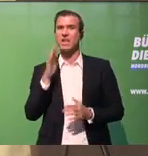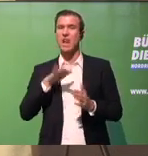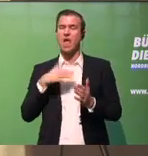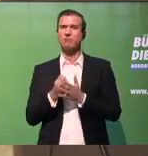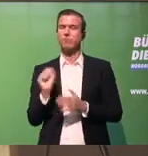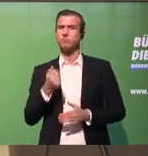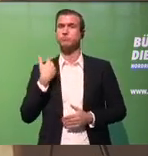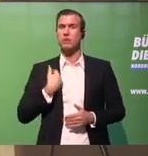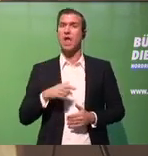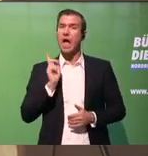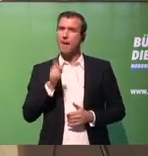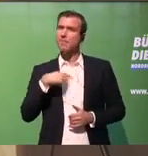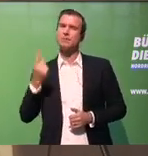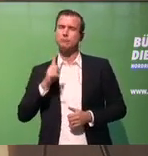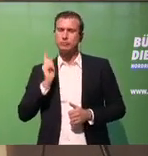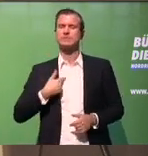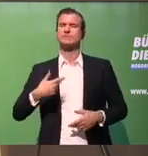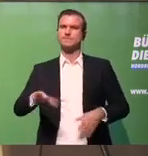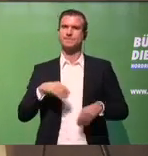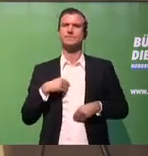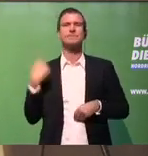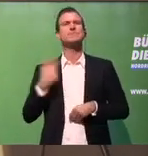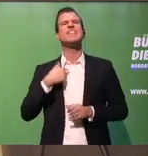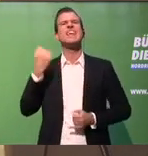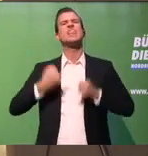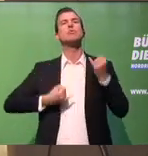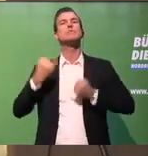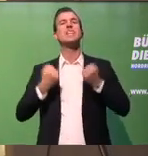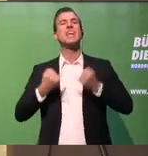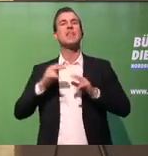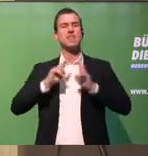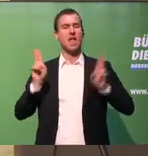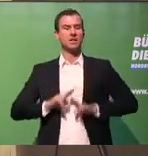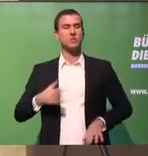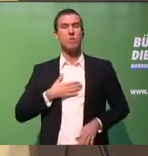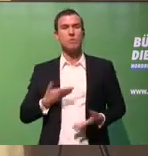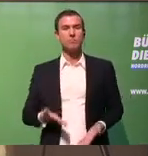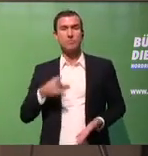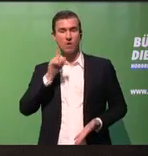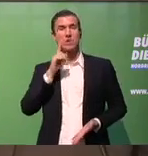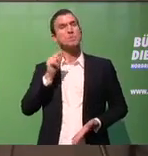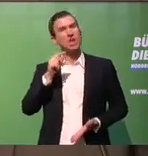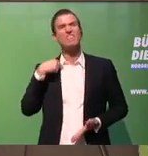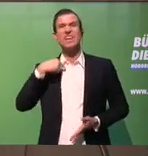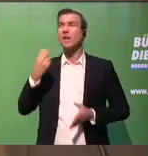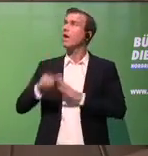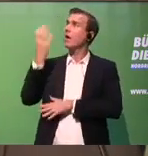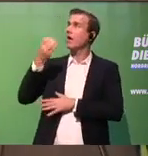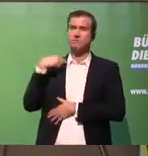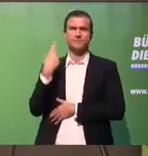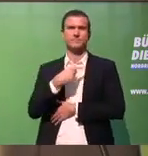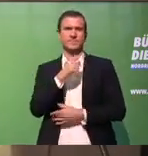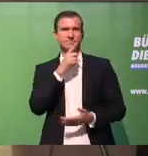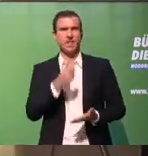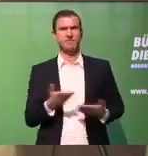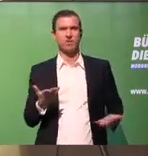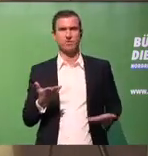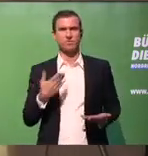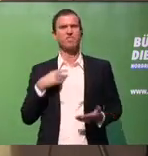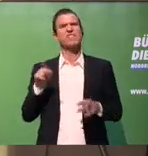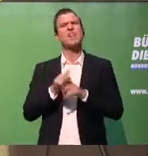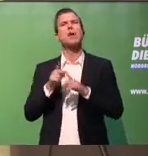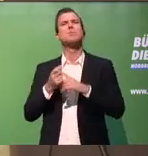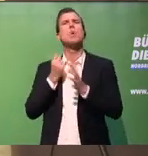diese Verantwortung müssen wir annehmen, denn wir als Industrienation sind auch verantwortlich für das, was wir da in der Luft momentan haben, die Atmosphäre, die wir als Mülleimer